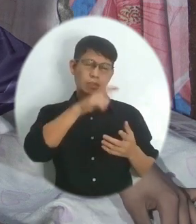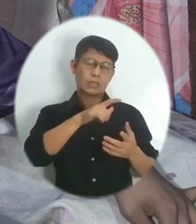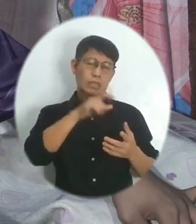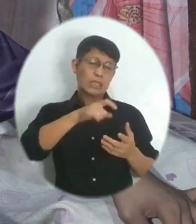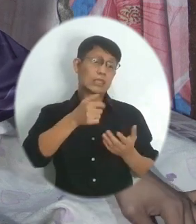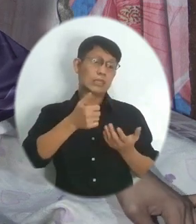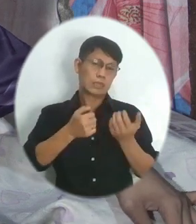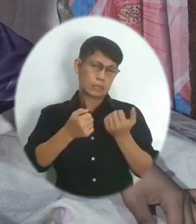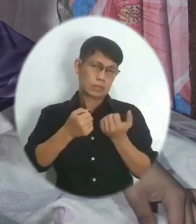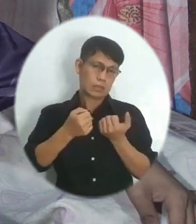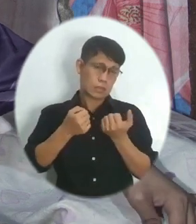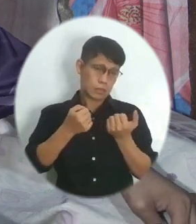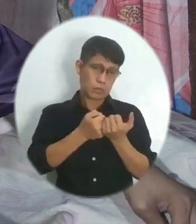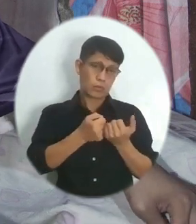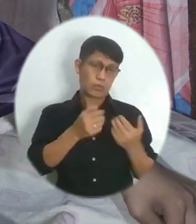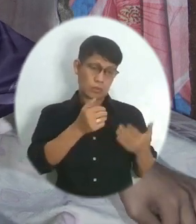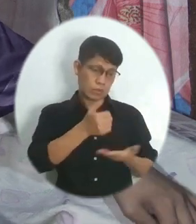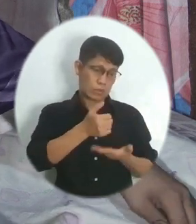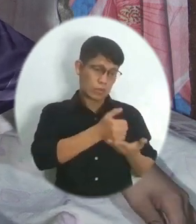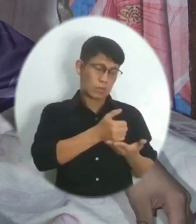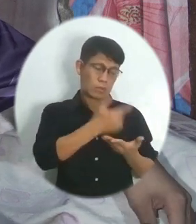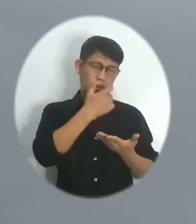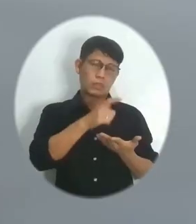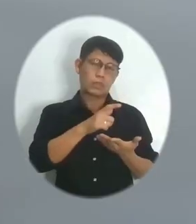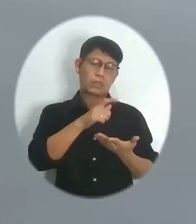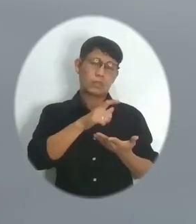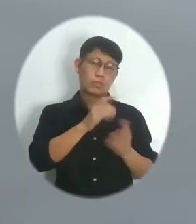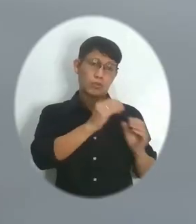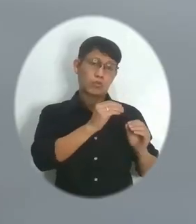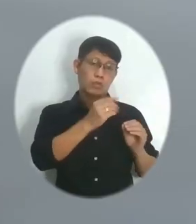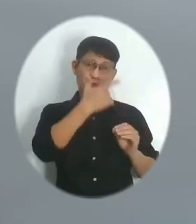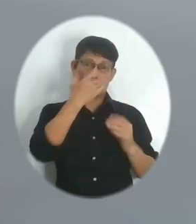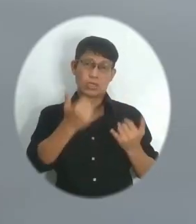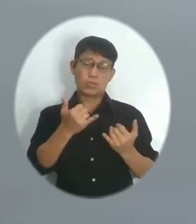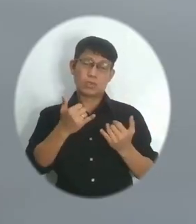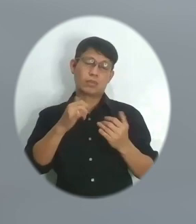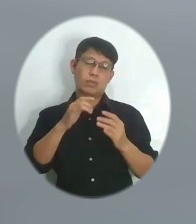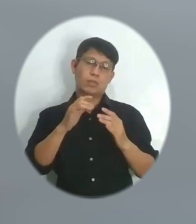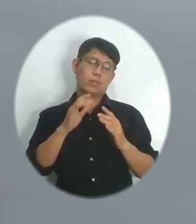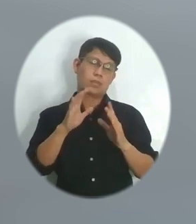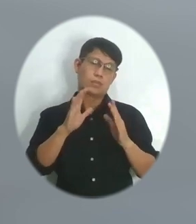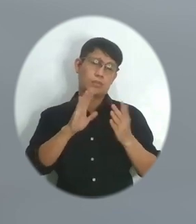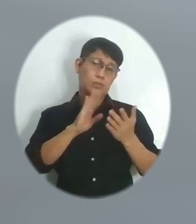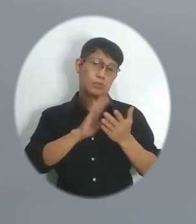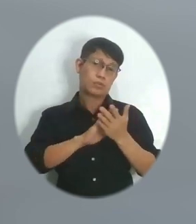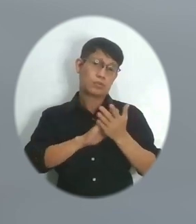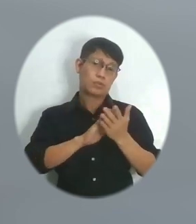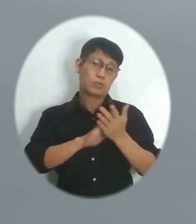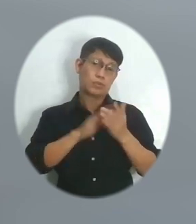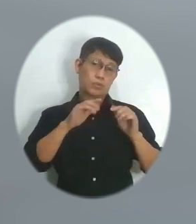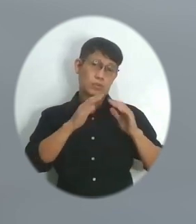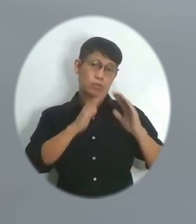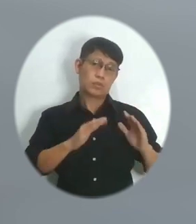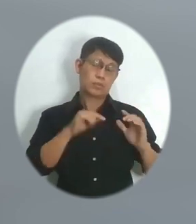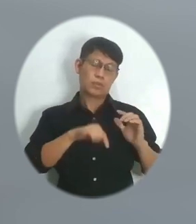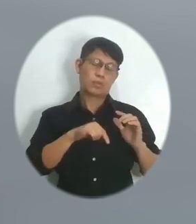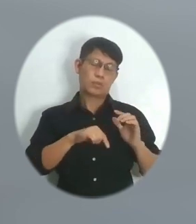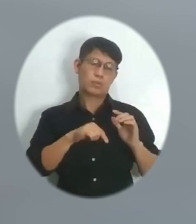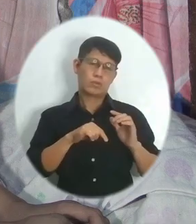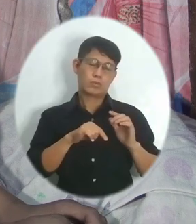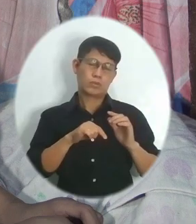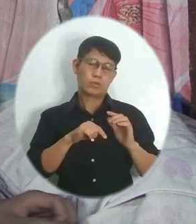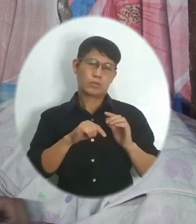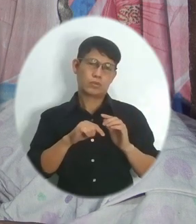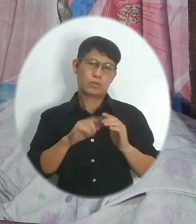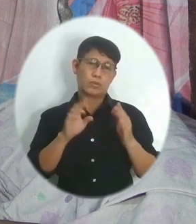din po yun. Ganun din po yung mga kapatid niya. Ano po, kasi mahilig siya magluto. Shift daw po yung pag